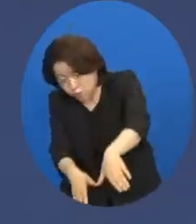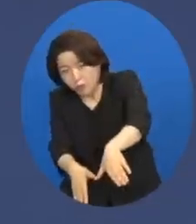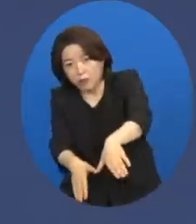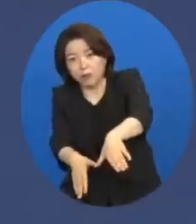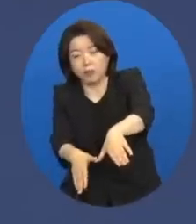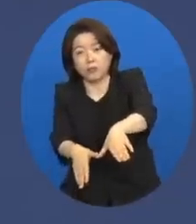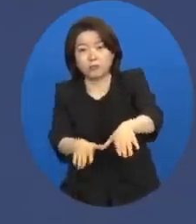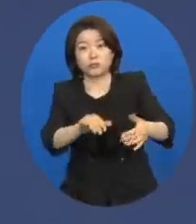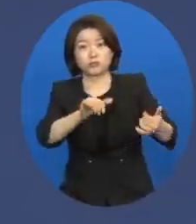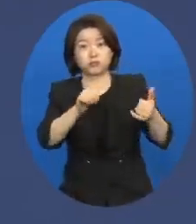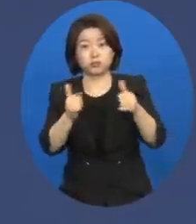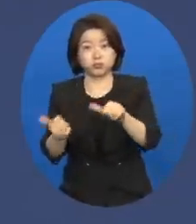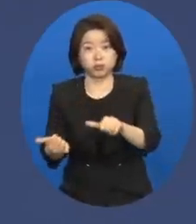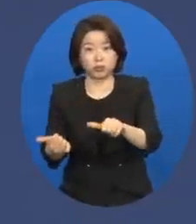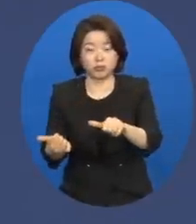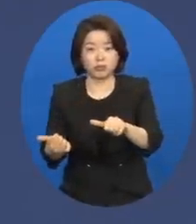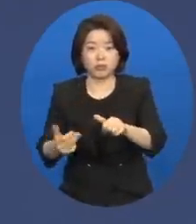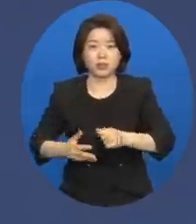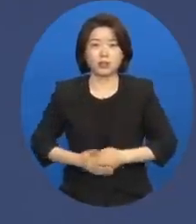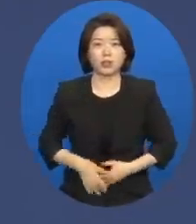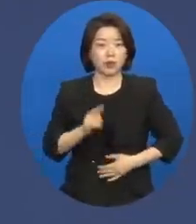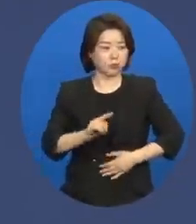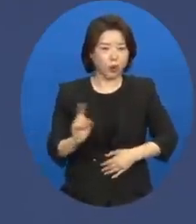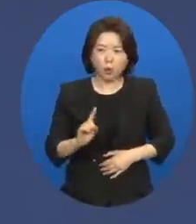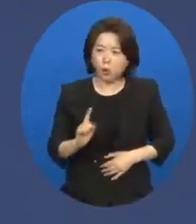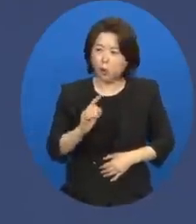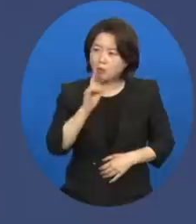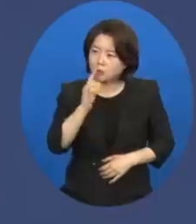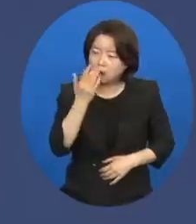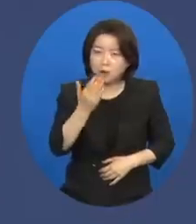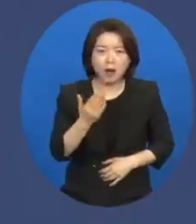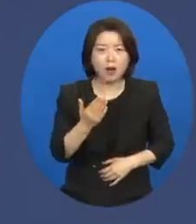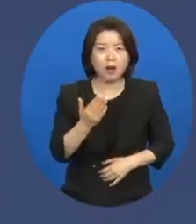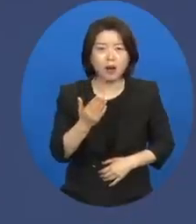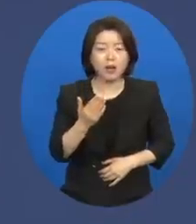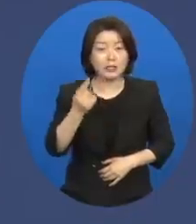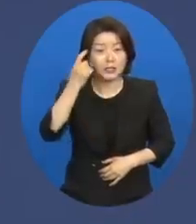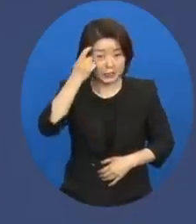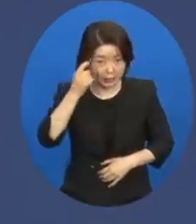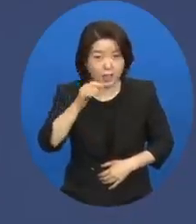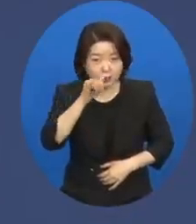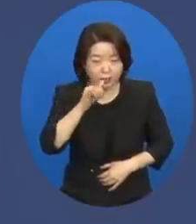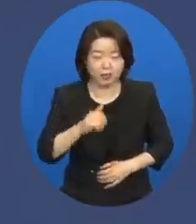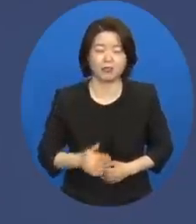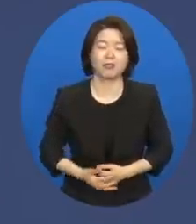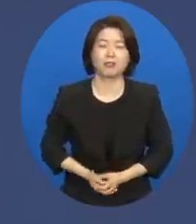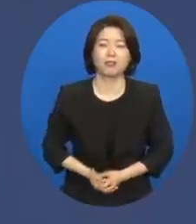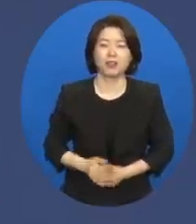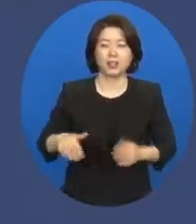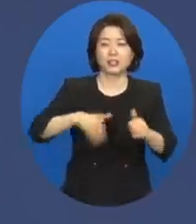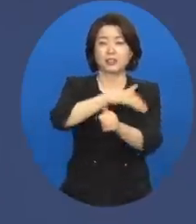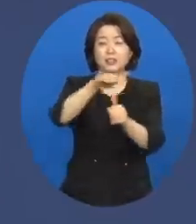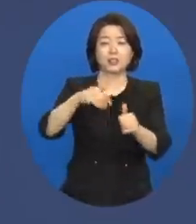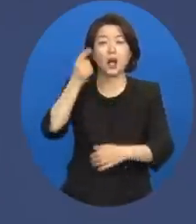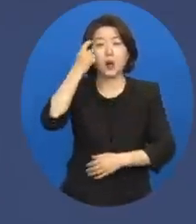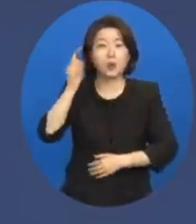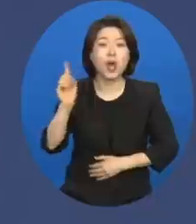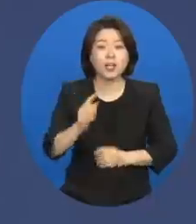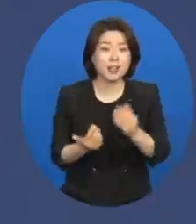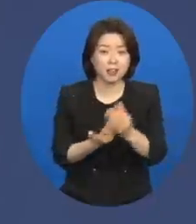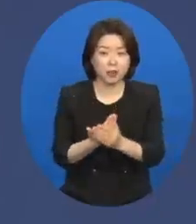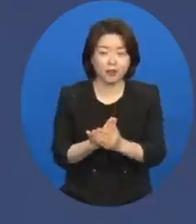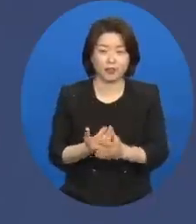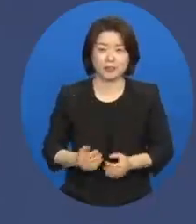죽는다는 거예요. 추락해가지고. 그게 어떻게 이게 말이 되나 이런 생각이 드는데 그 상황이 어떻게 되느냐면